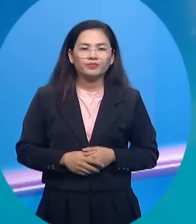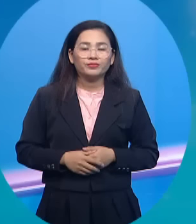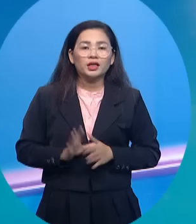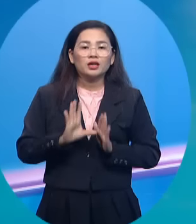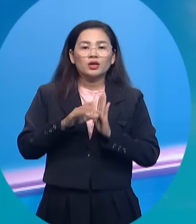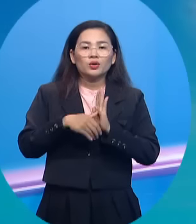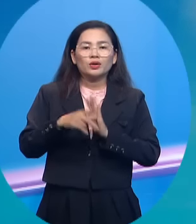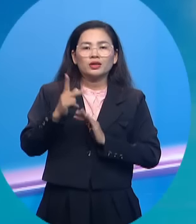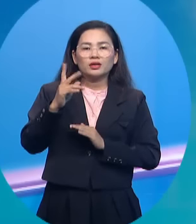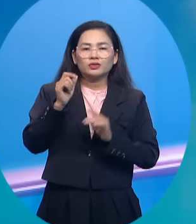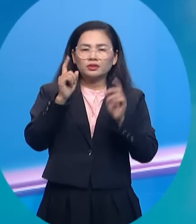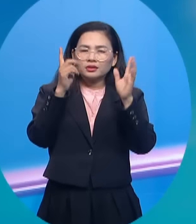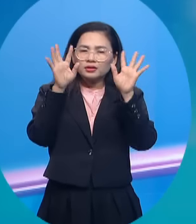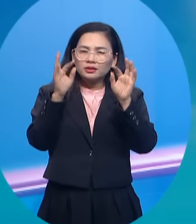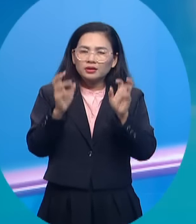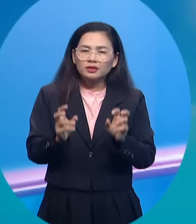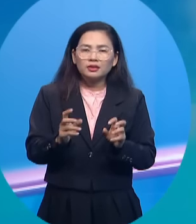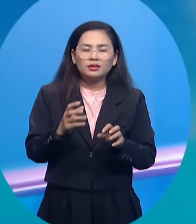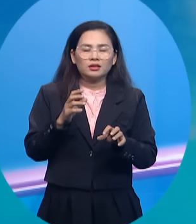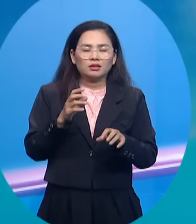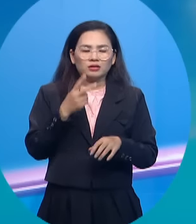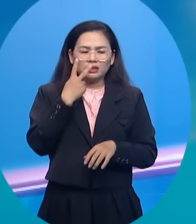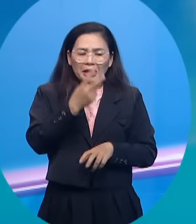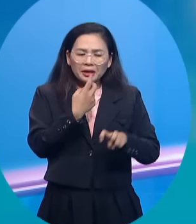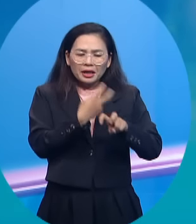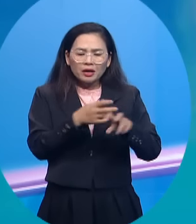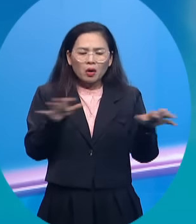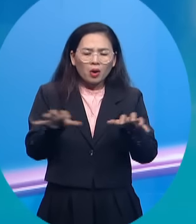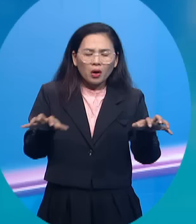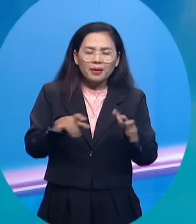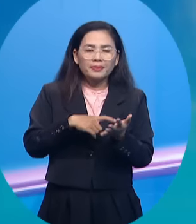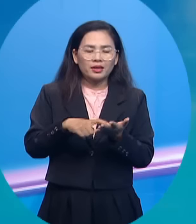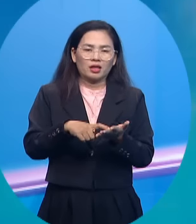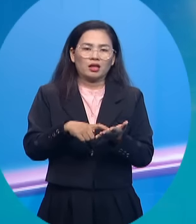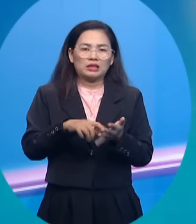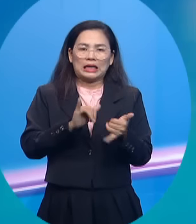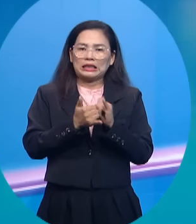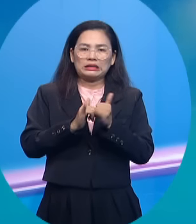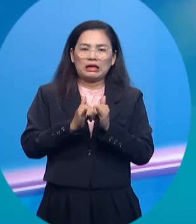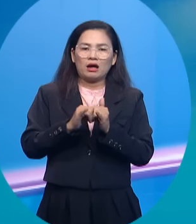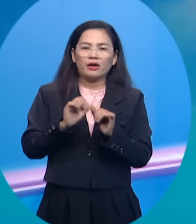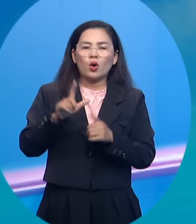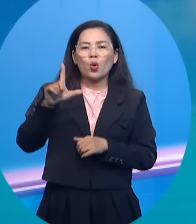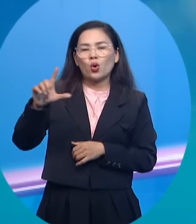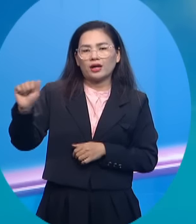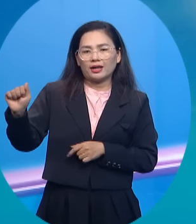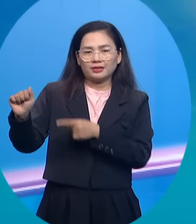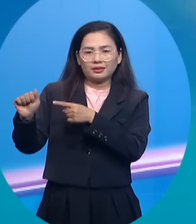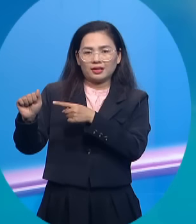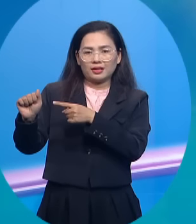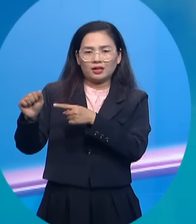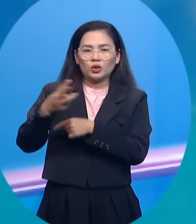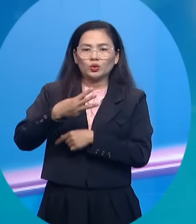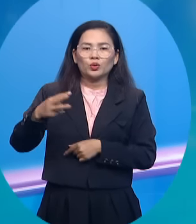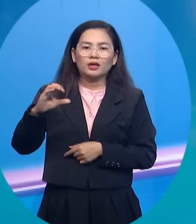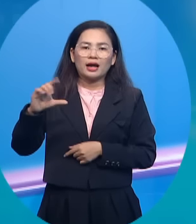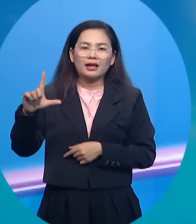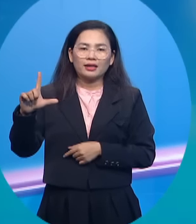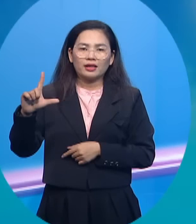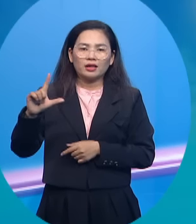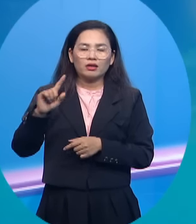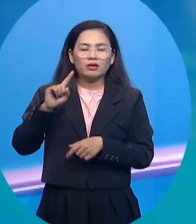Cơ quan khảo sát địa chất Mỹ cho biết một trận động đất mạnh 4,4 độ đã xảy ra tại khu vực Los Angeles thuộc bang California vào lúc 12